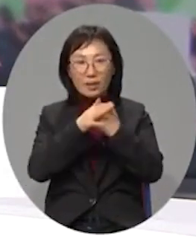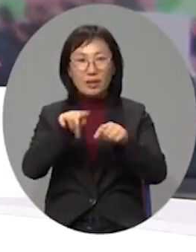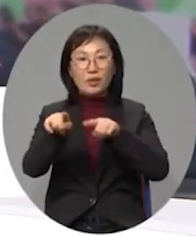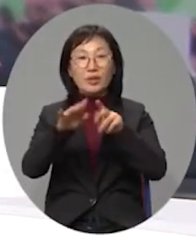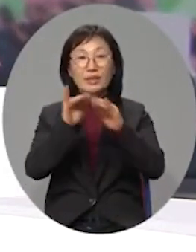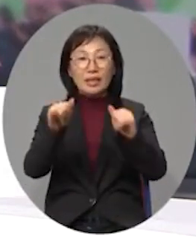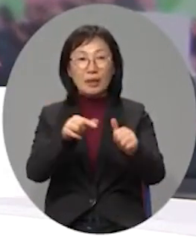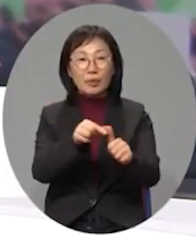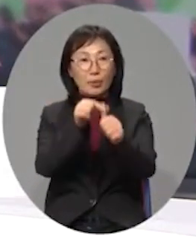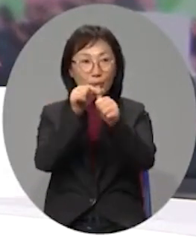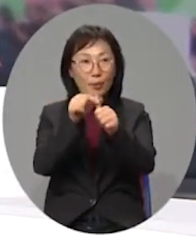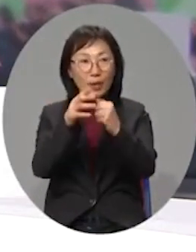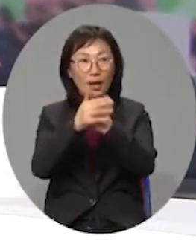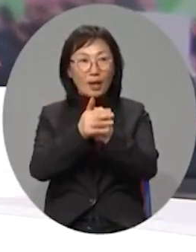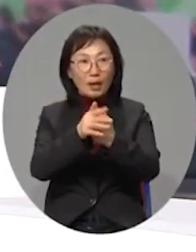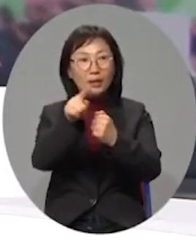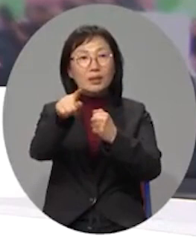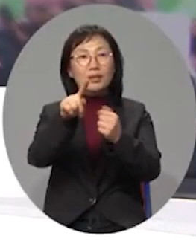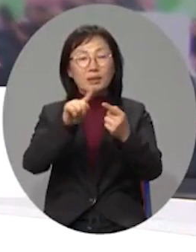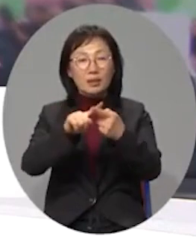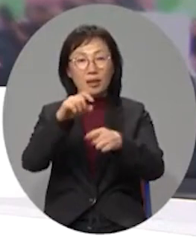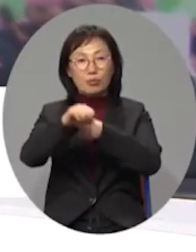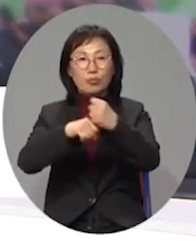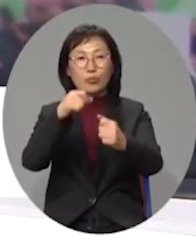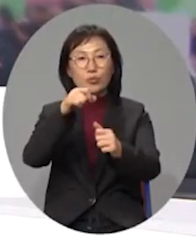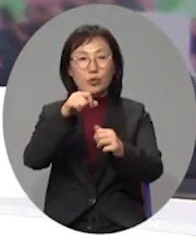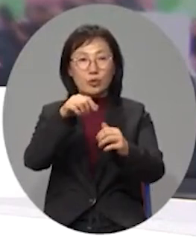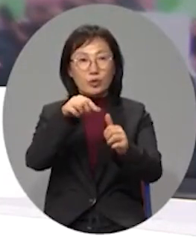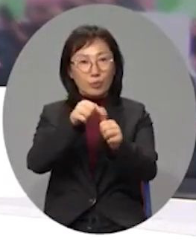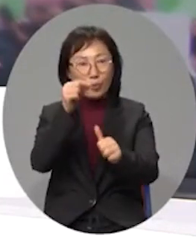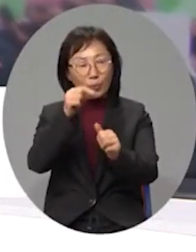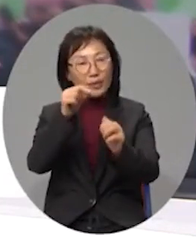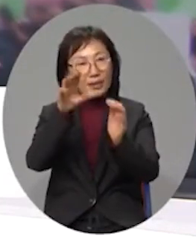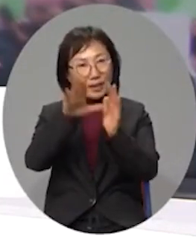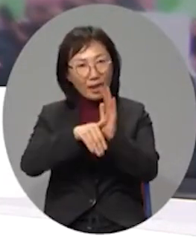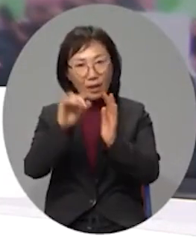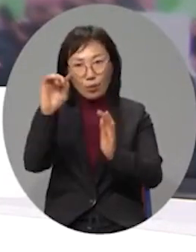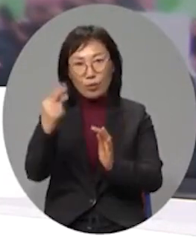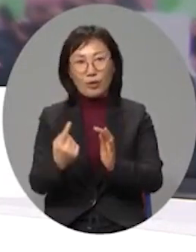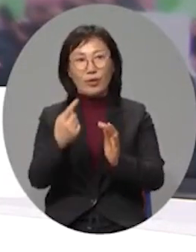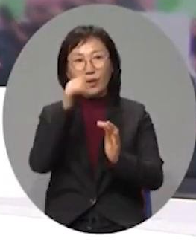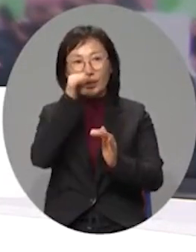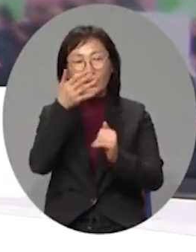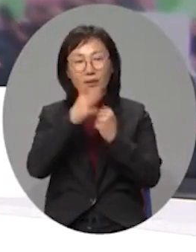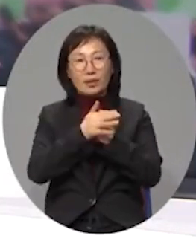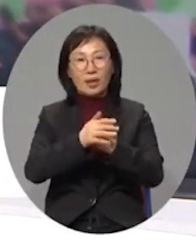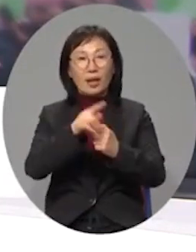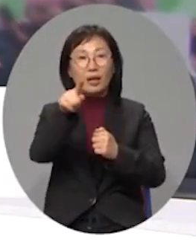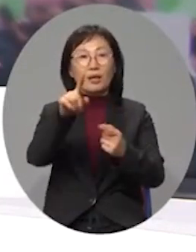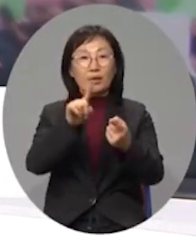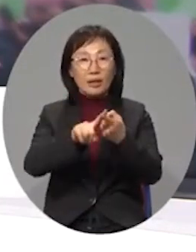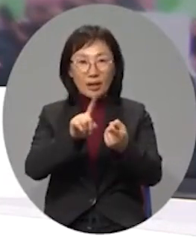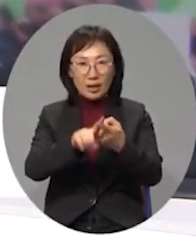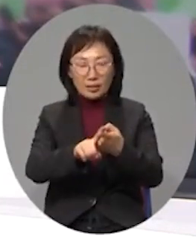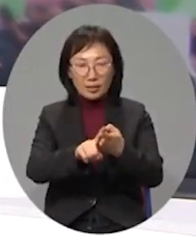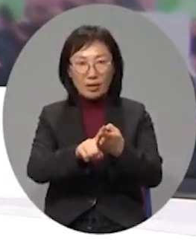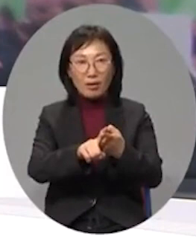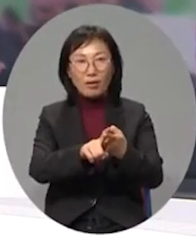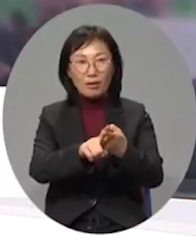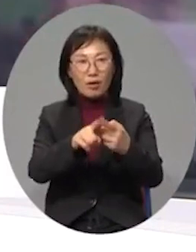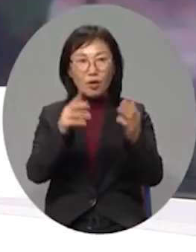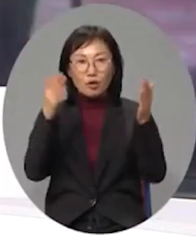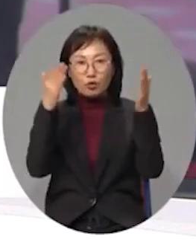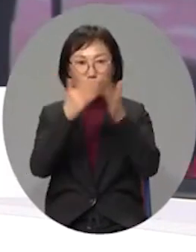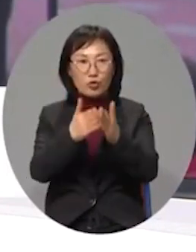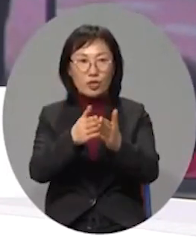뽑는 풀뿌리 민주주의 시간이 돌아온 건데요. 전주 MBC는 새해를 맞아 지방선거 기획 보도를 마련했습니다. 현실에